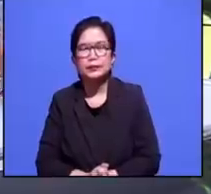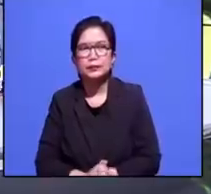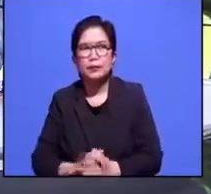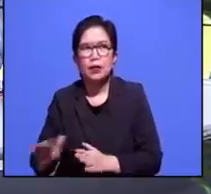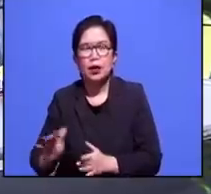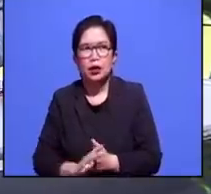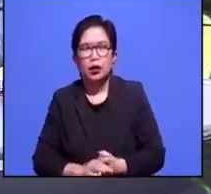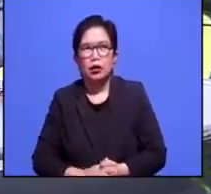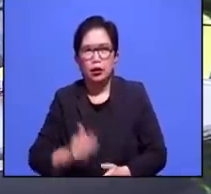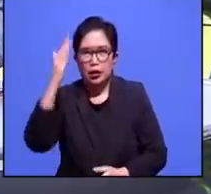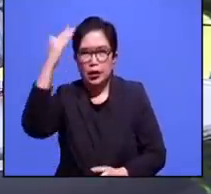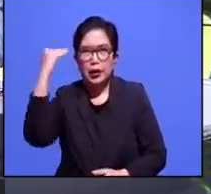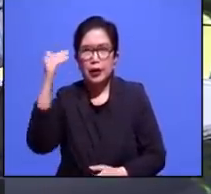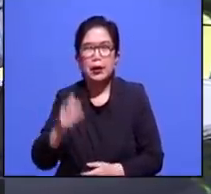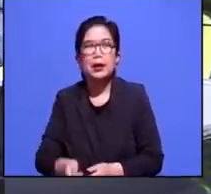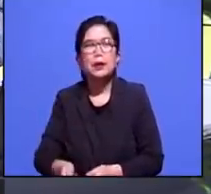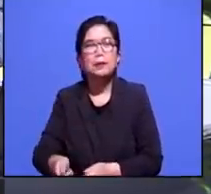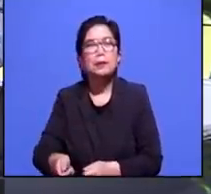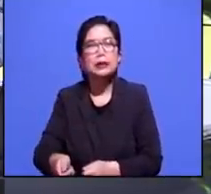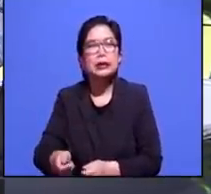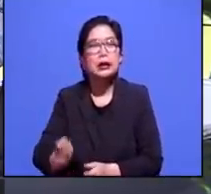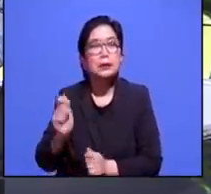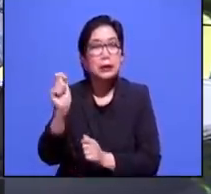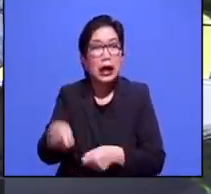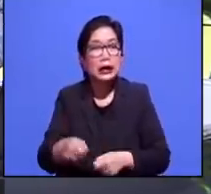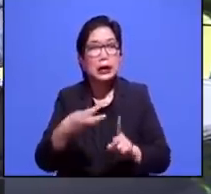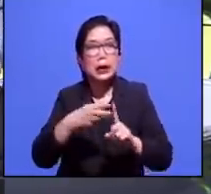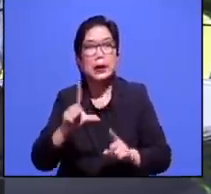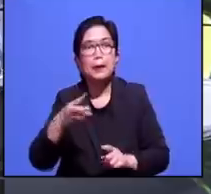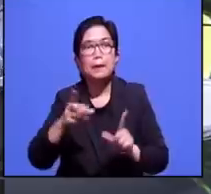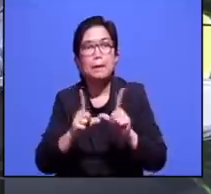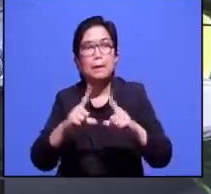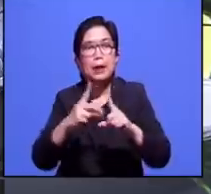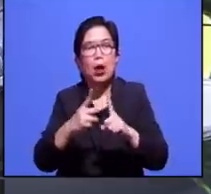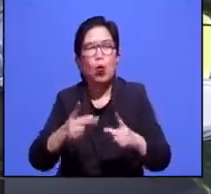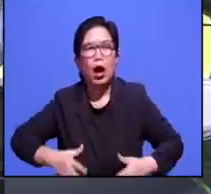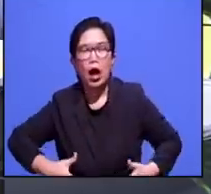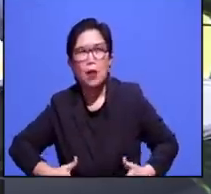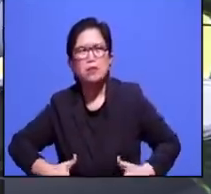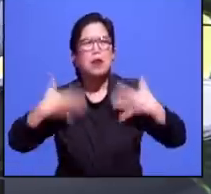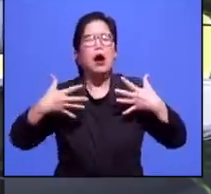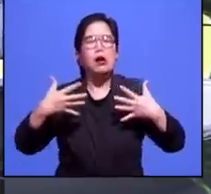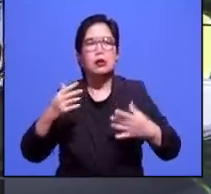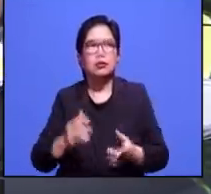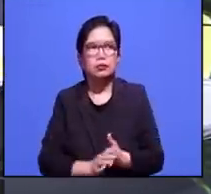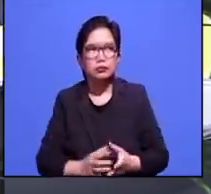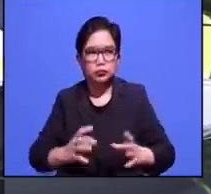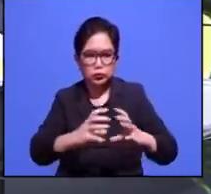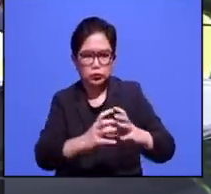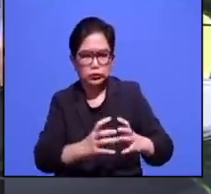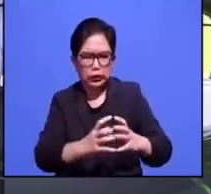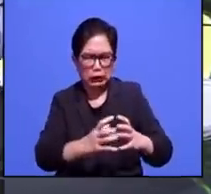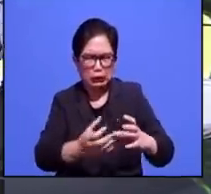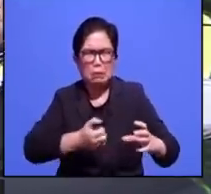Hai luapan emosi petani lele di Jombang Jawa Timur yang gagal panen viral di media sosial sang petani yang kesal memukul buah ke